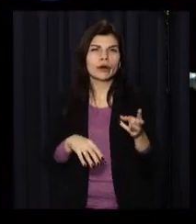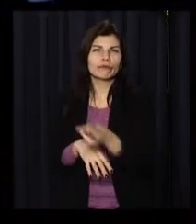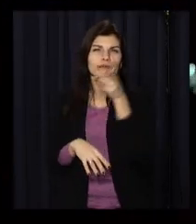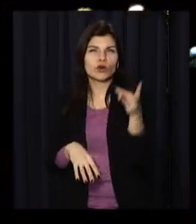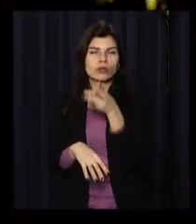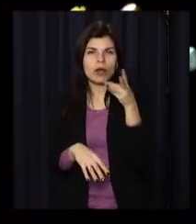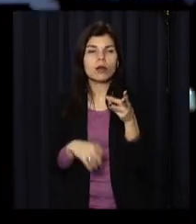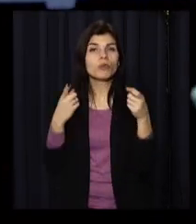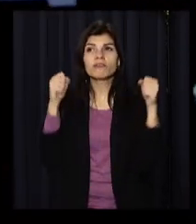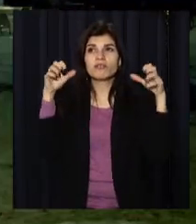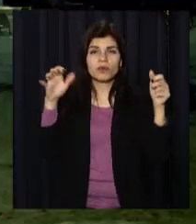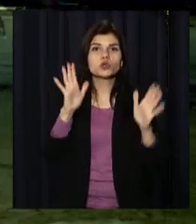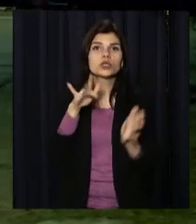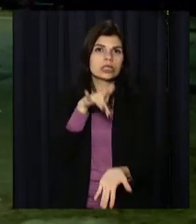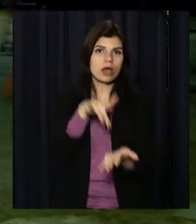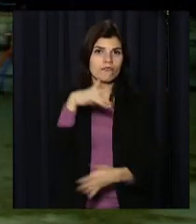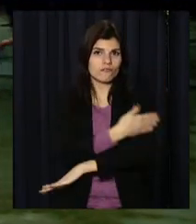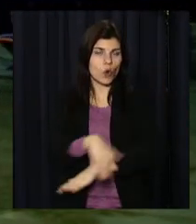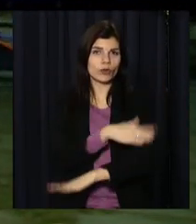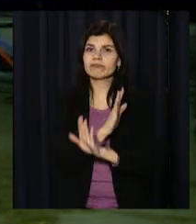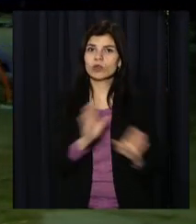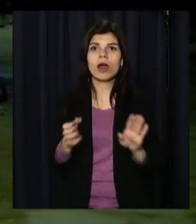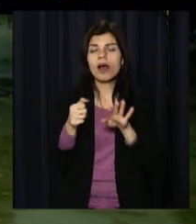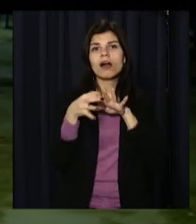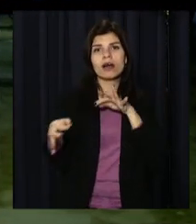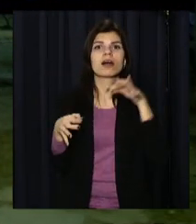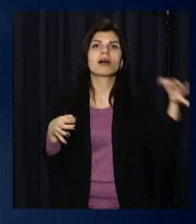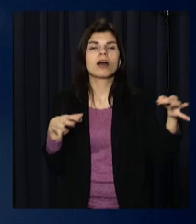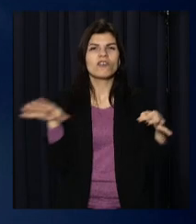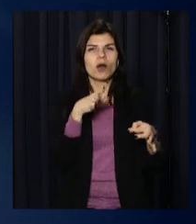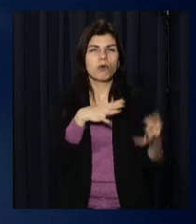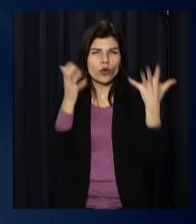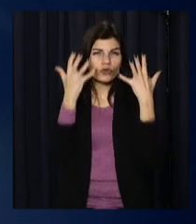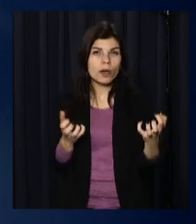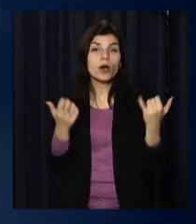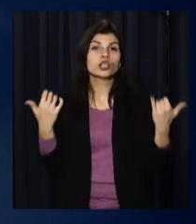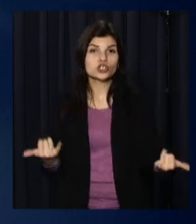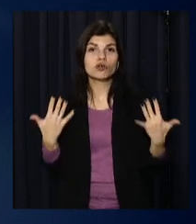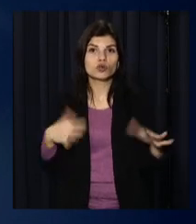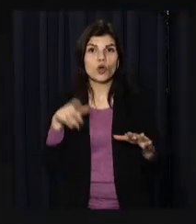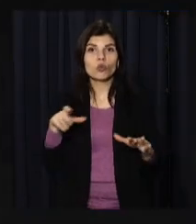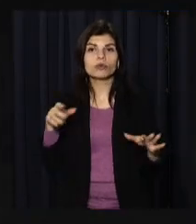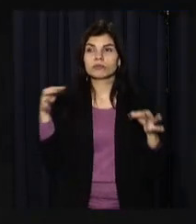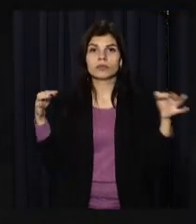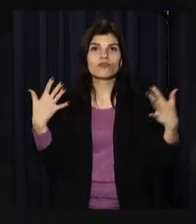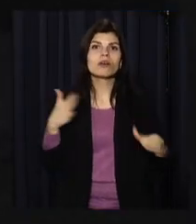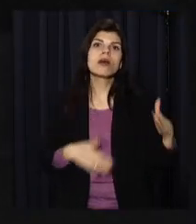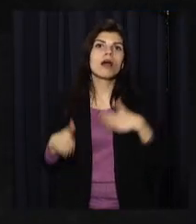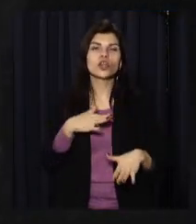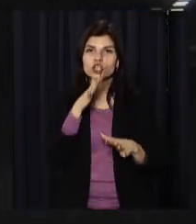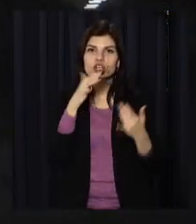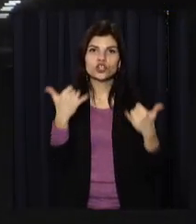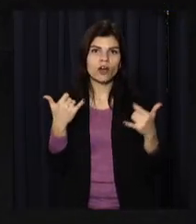Тоді освітленими були лише центральні вулиці Кам'янського. Далі від центру панувала темрява. Нині місцеві в різних районах радіють